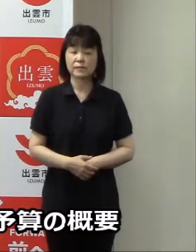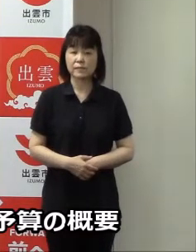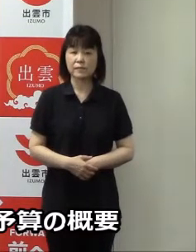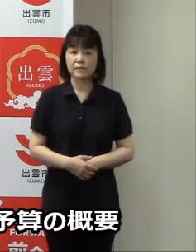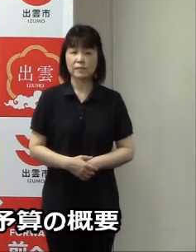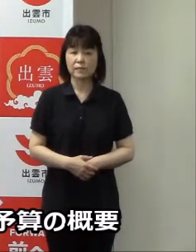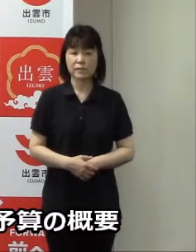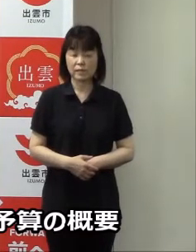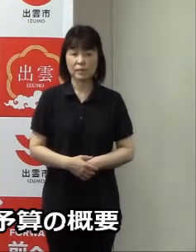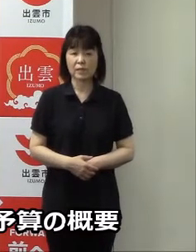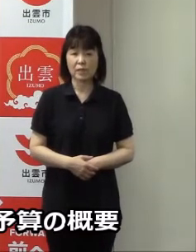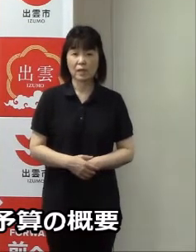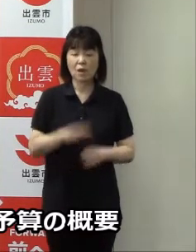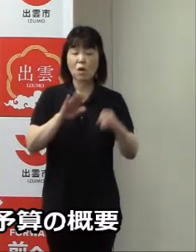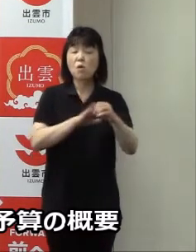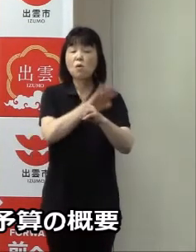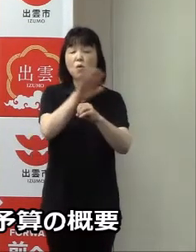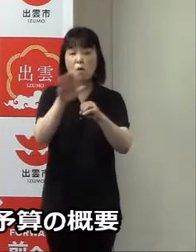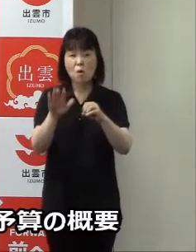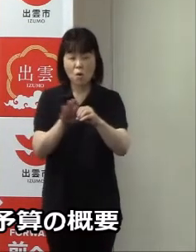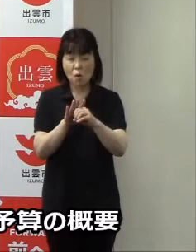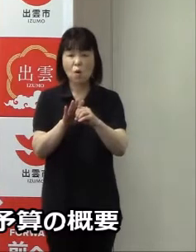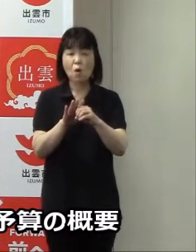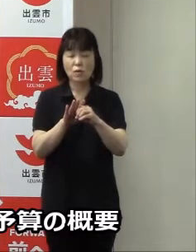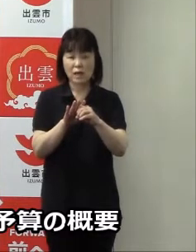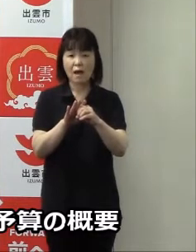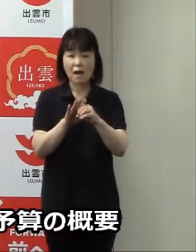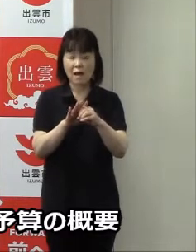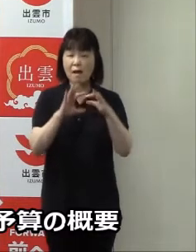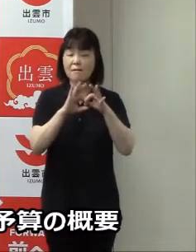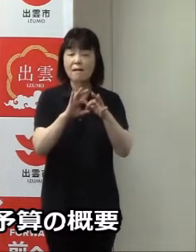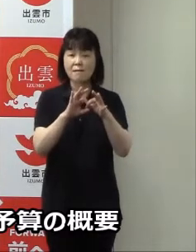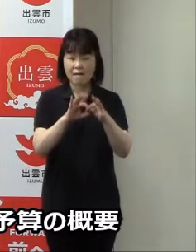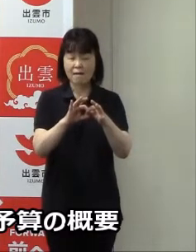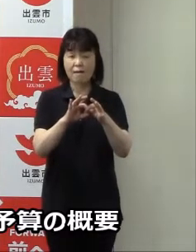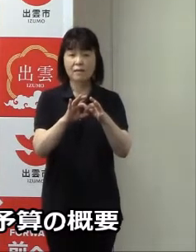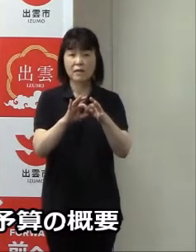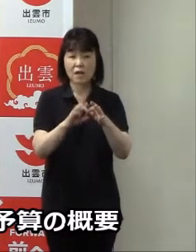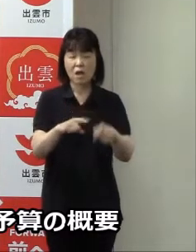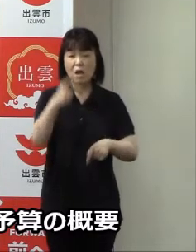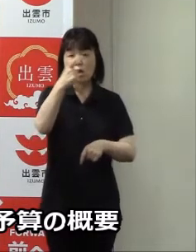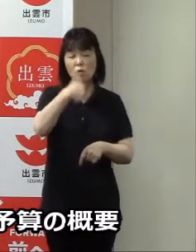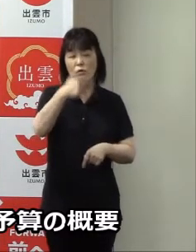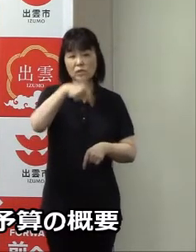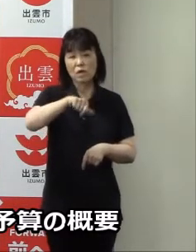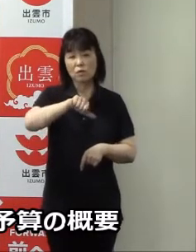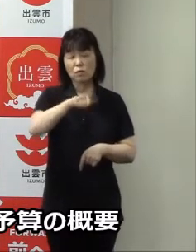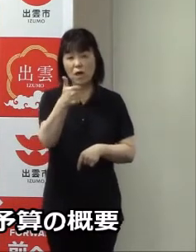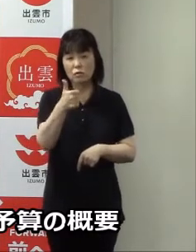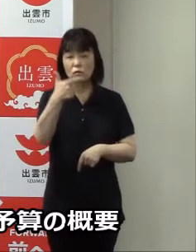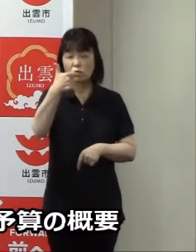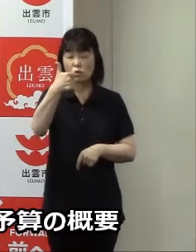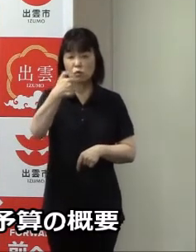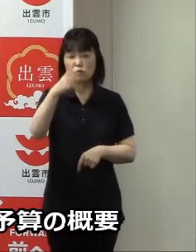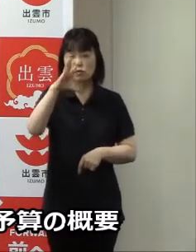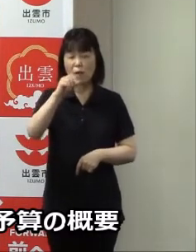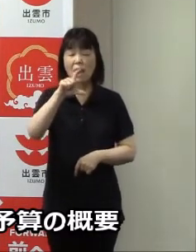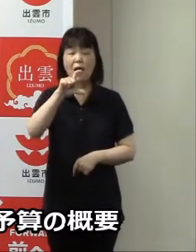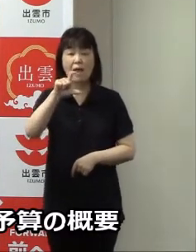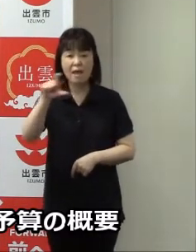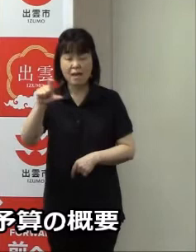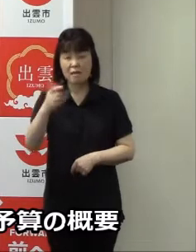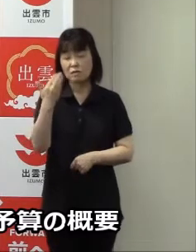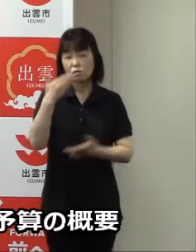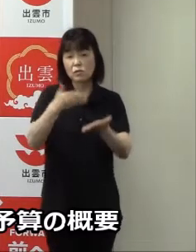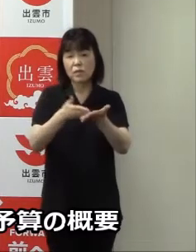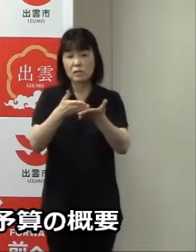続いて新型コロナへの対策でありますが6550万円でありまして先ほどちょっと述べた